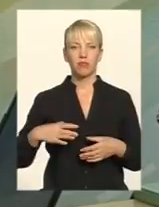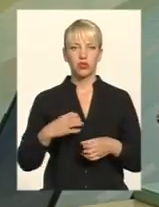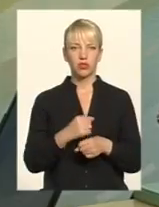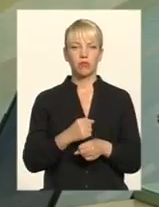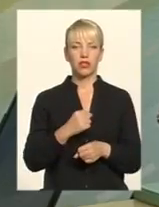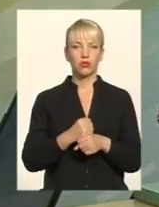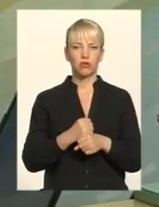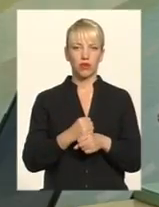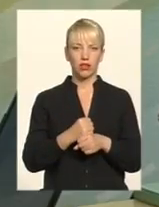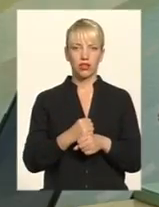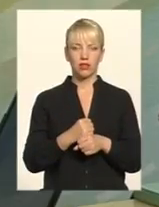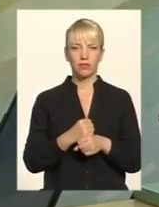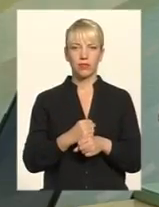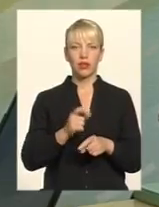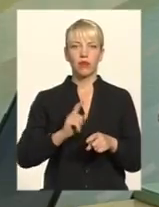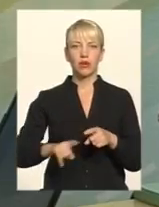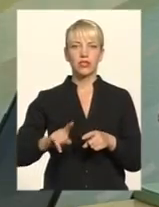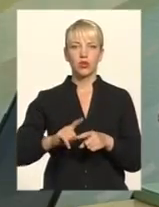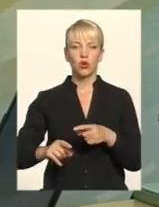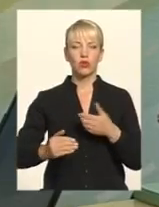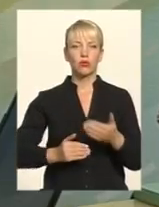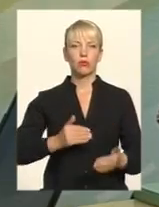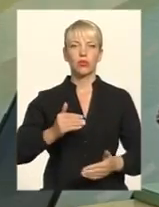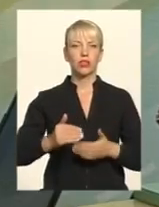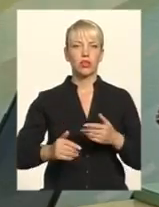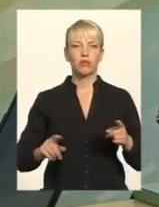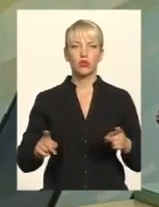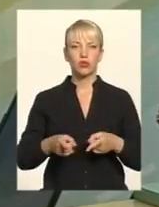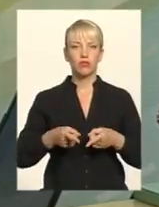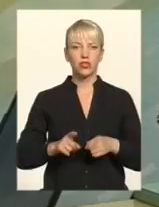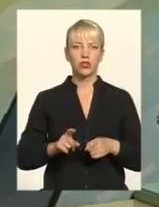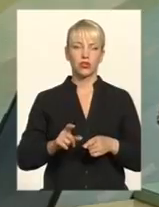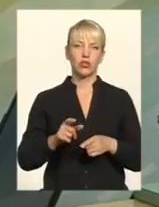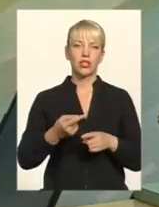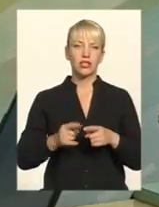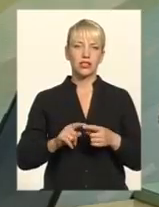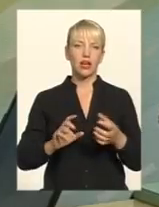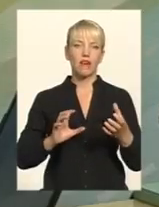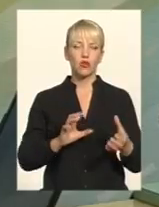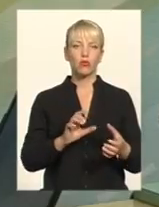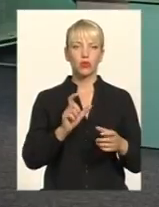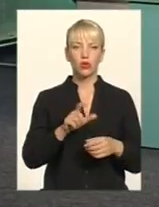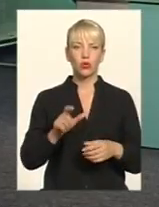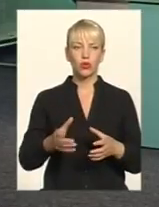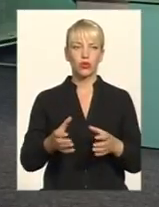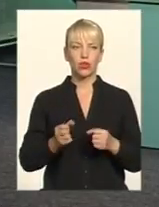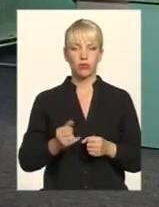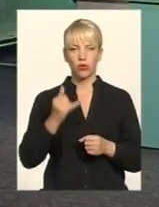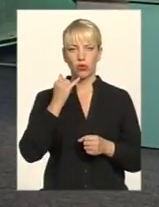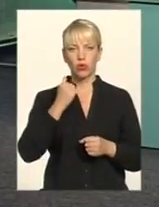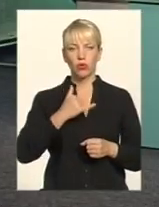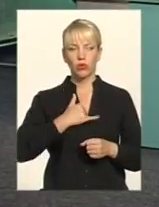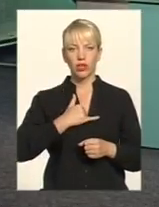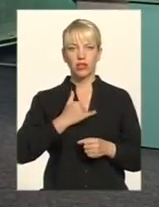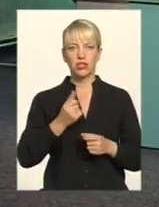працювати, як кажуть, в прискореному темпі для того, щоб дійсно ці автобуси люди отримали. У нас зараз в процесі